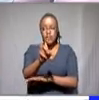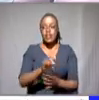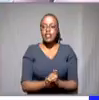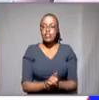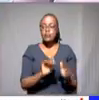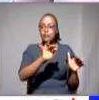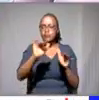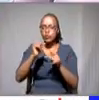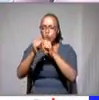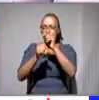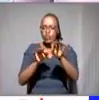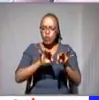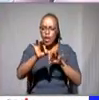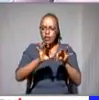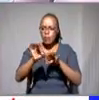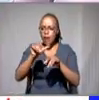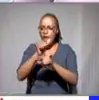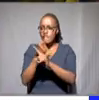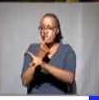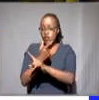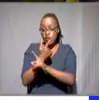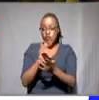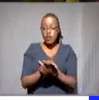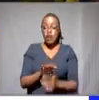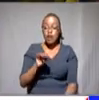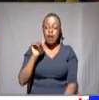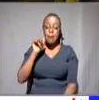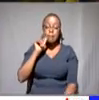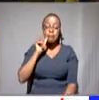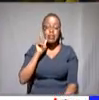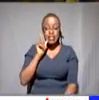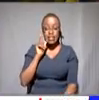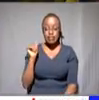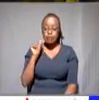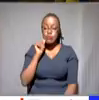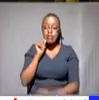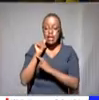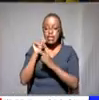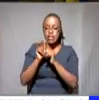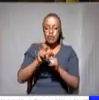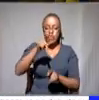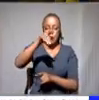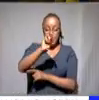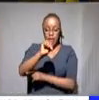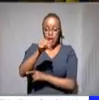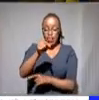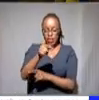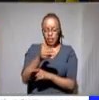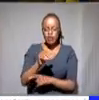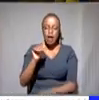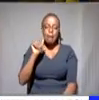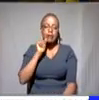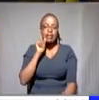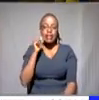COVID-19. Tuedi nabe na utali mafruline mage matiganete. Fruli wa Gereza kaa niguo fruli wa Britain. Prime Minister wa fruli wa Britain ni